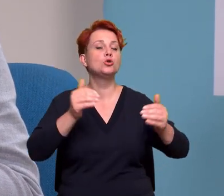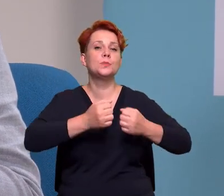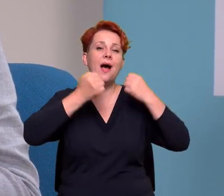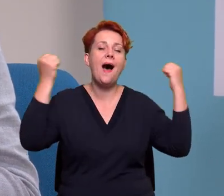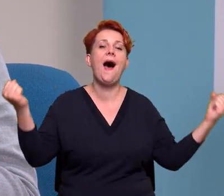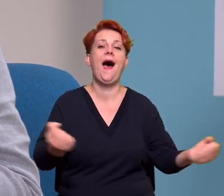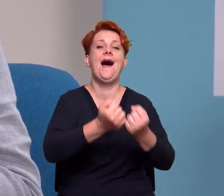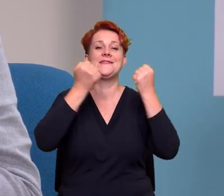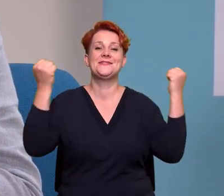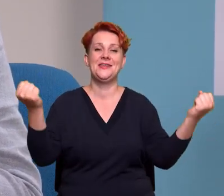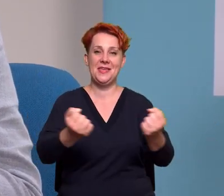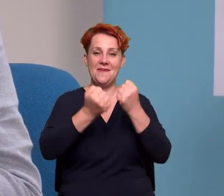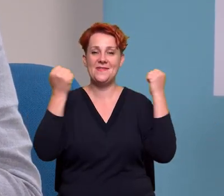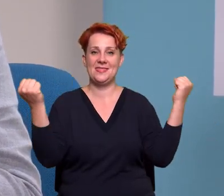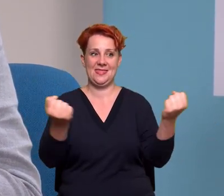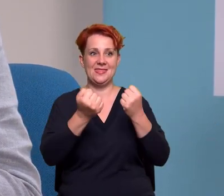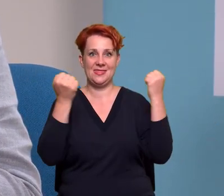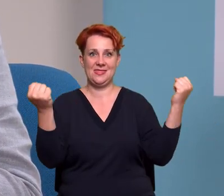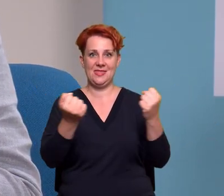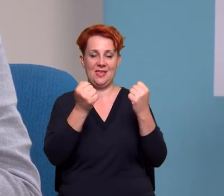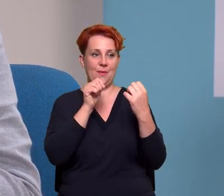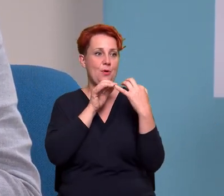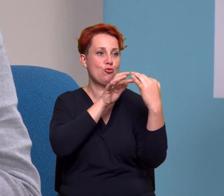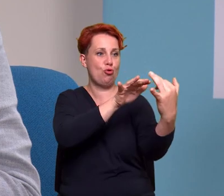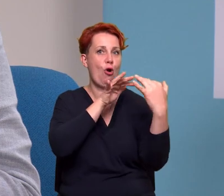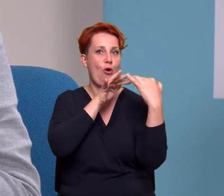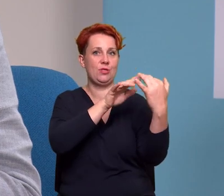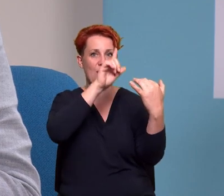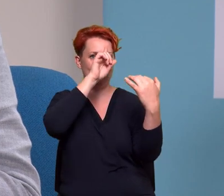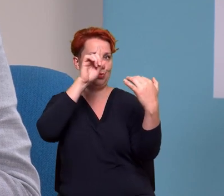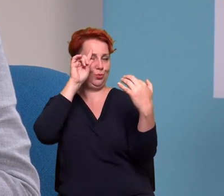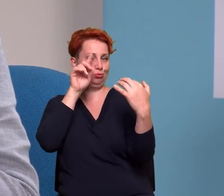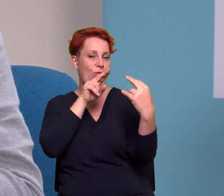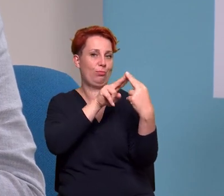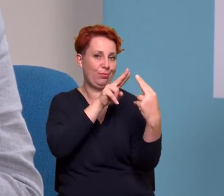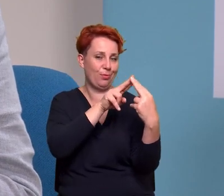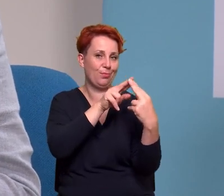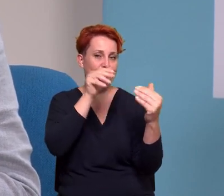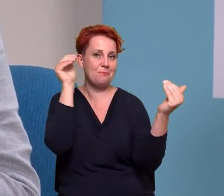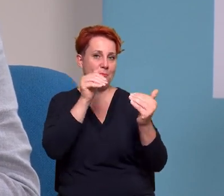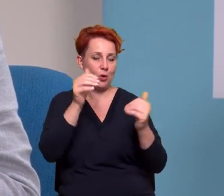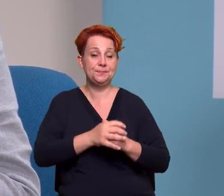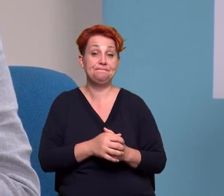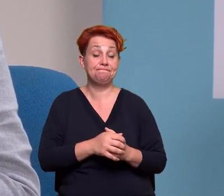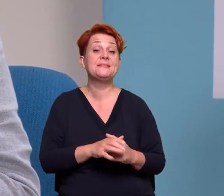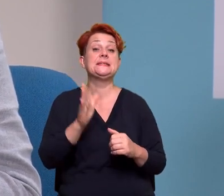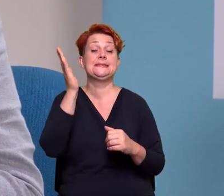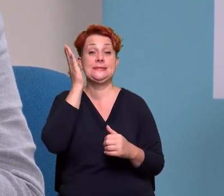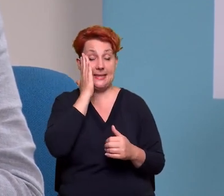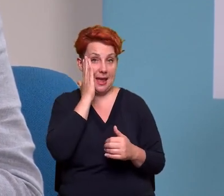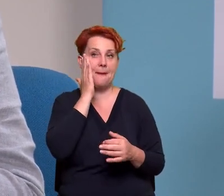w tych interakcjach z ludźmi. I ja znam taką opowieść,